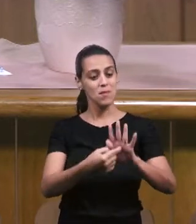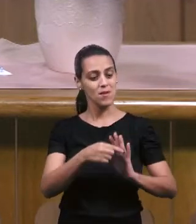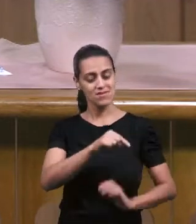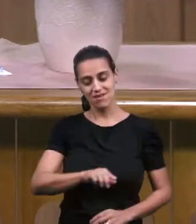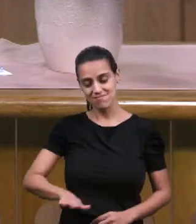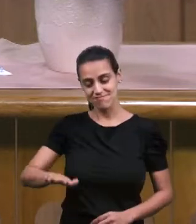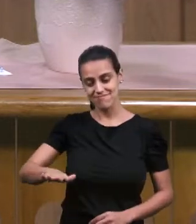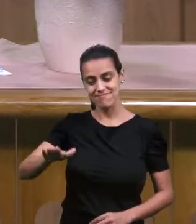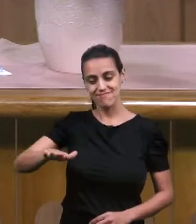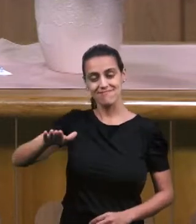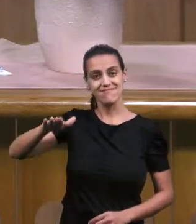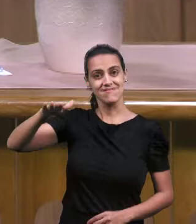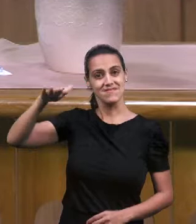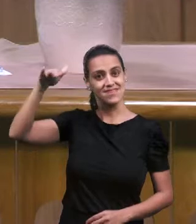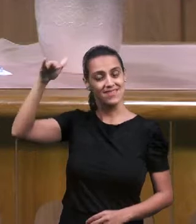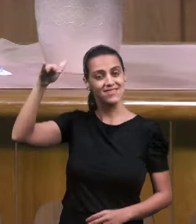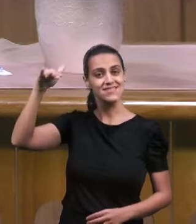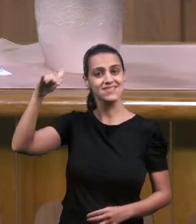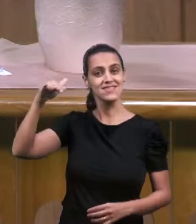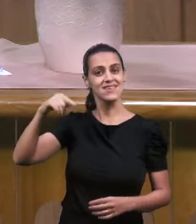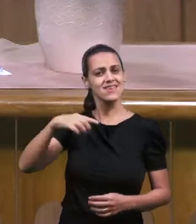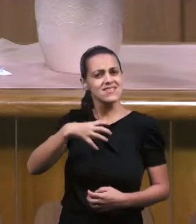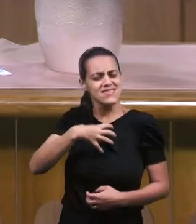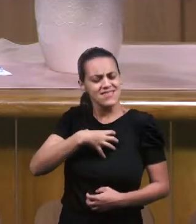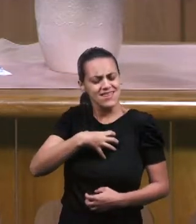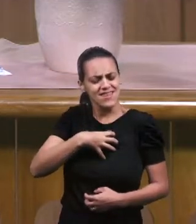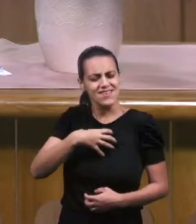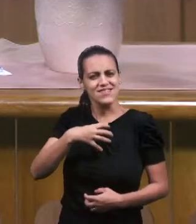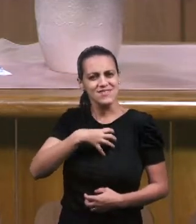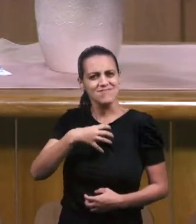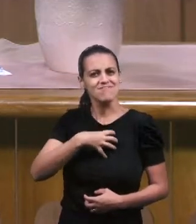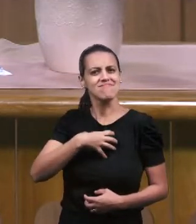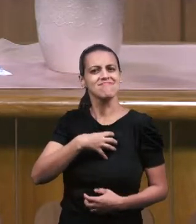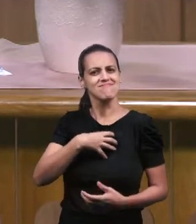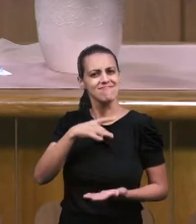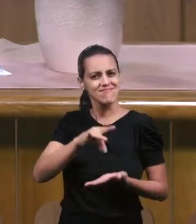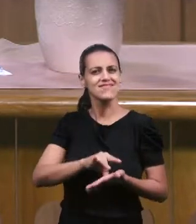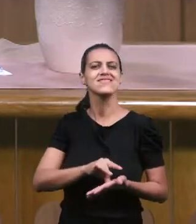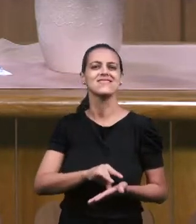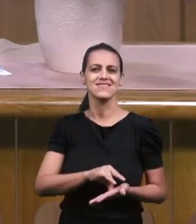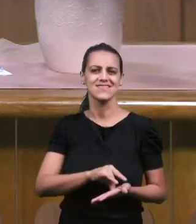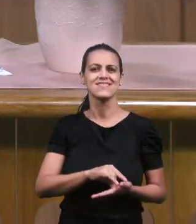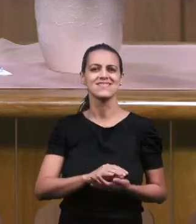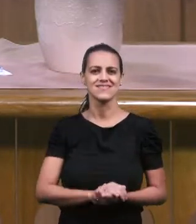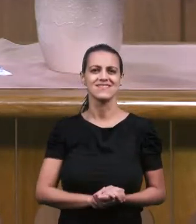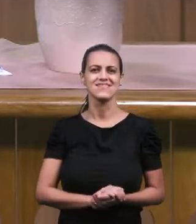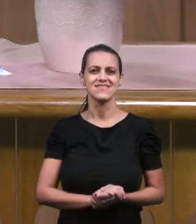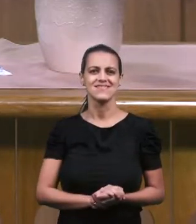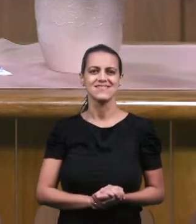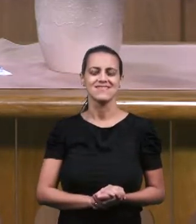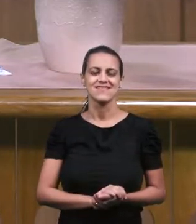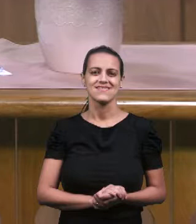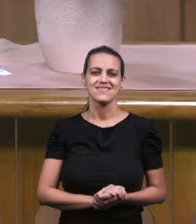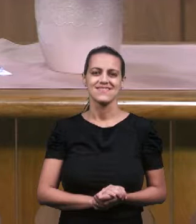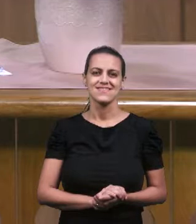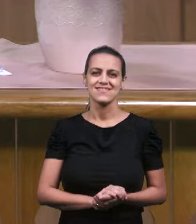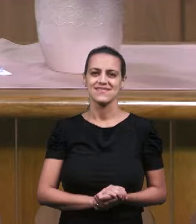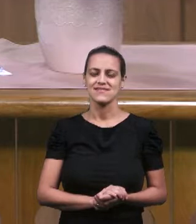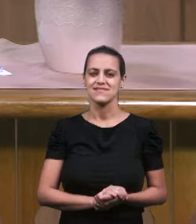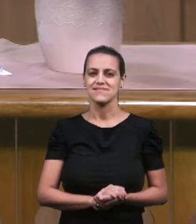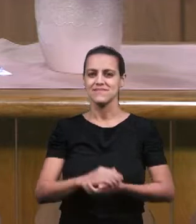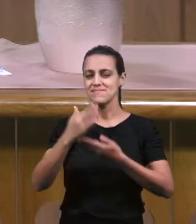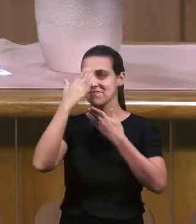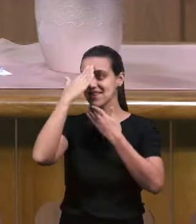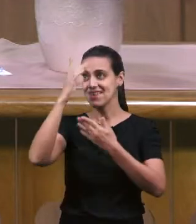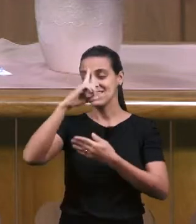de croissance et de sentiments qui sont nobles. Nous remercions à Dieu, pas seulement pour la